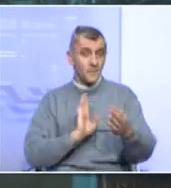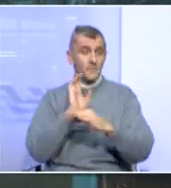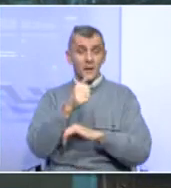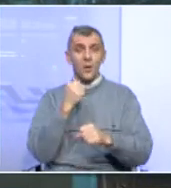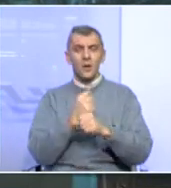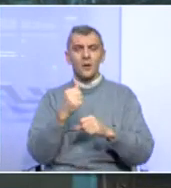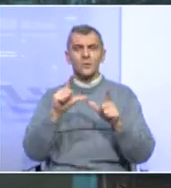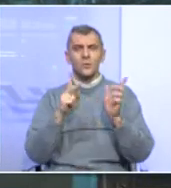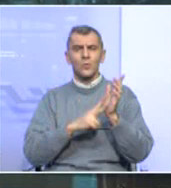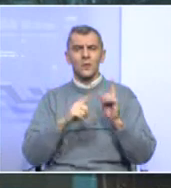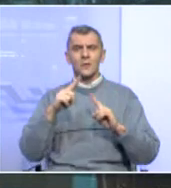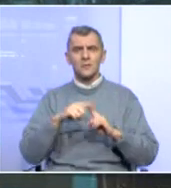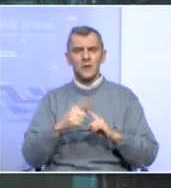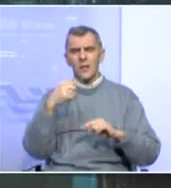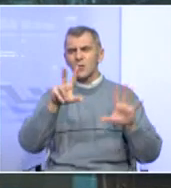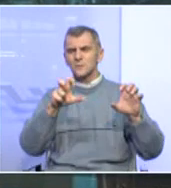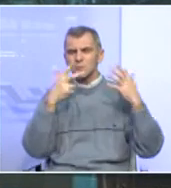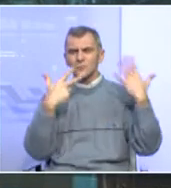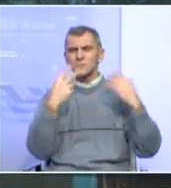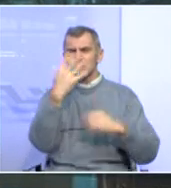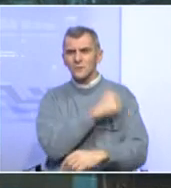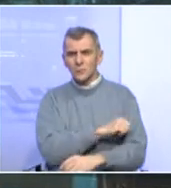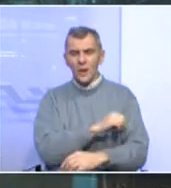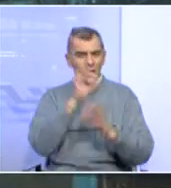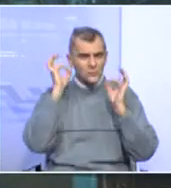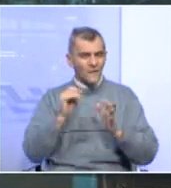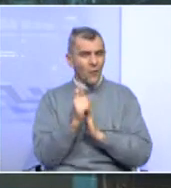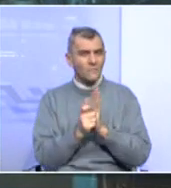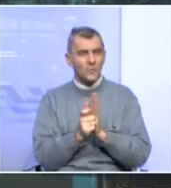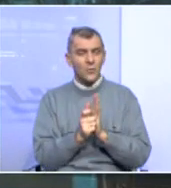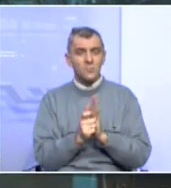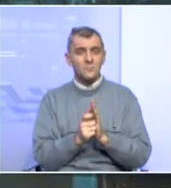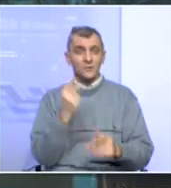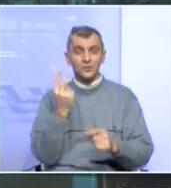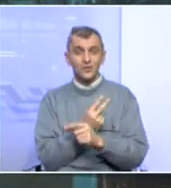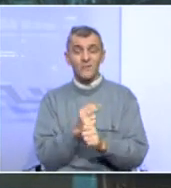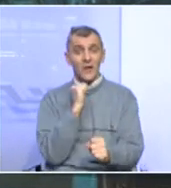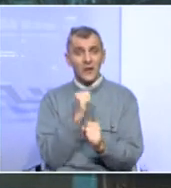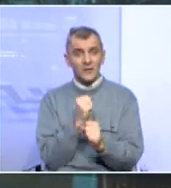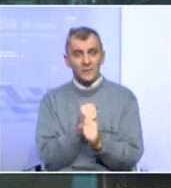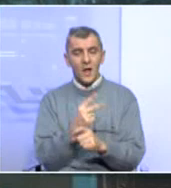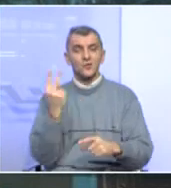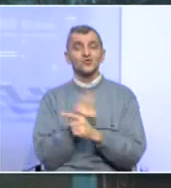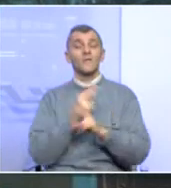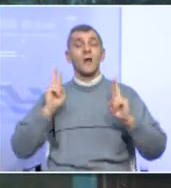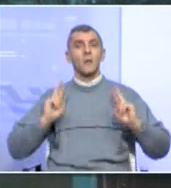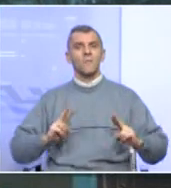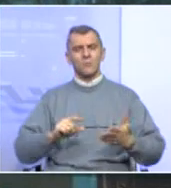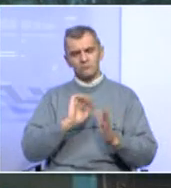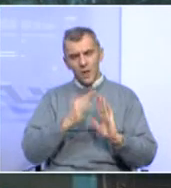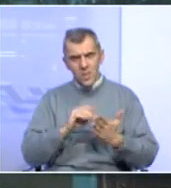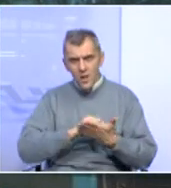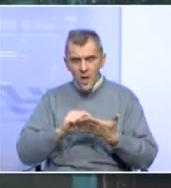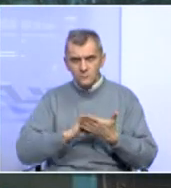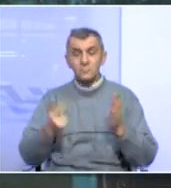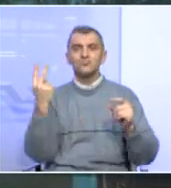zakona 1884. godine. U svakom periodu se državni erar, državna imovina knjižila na